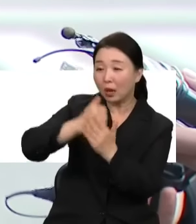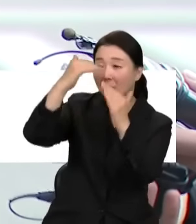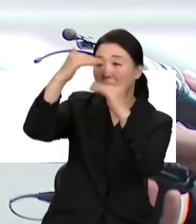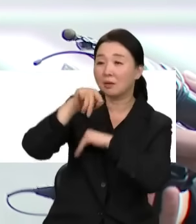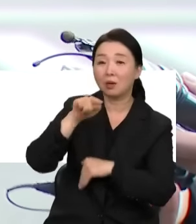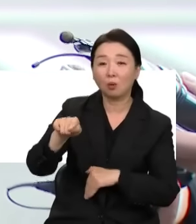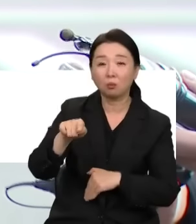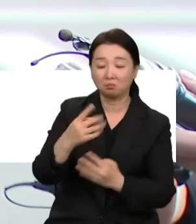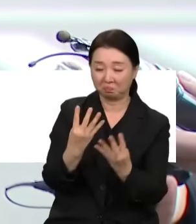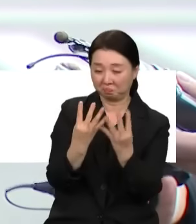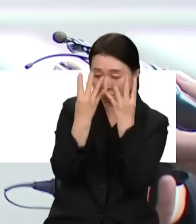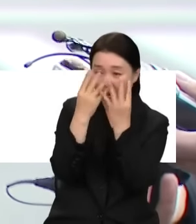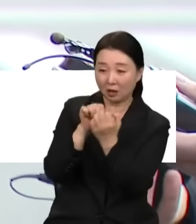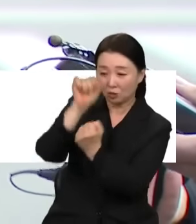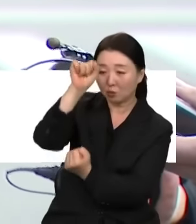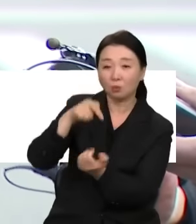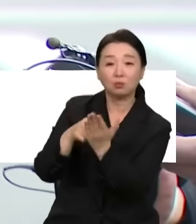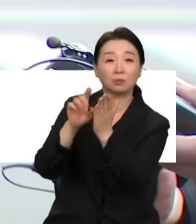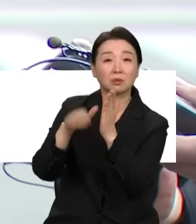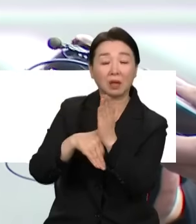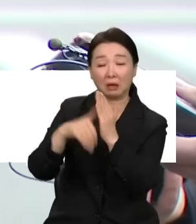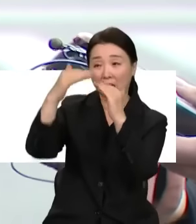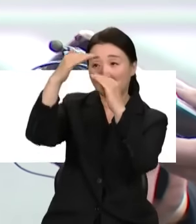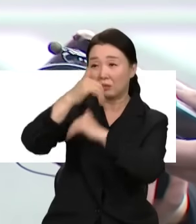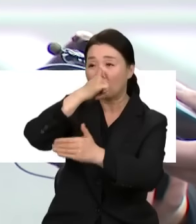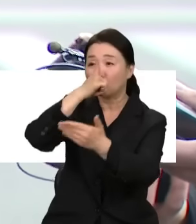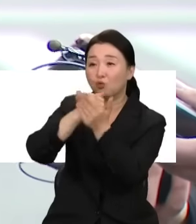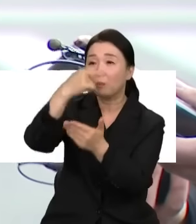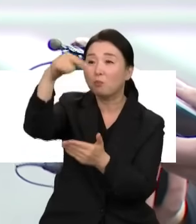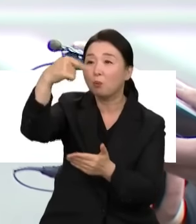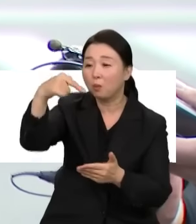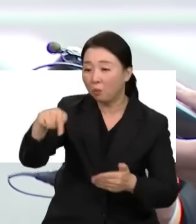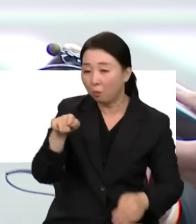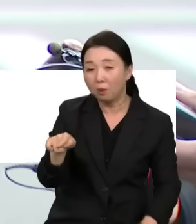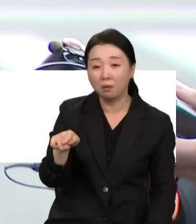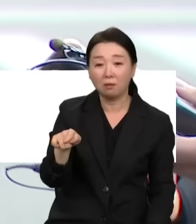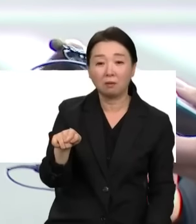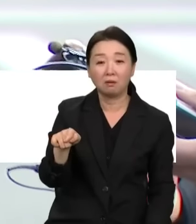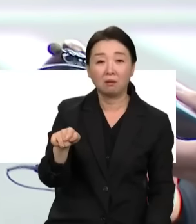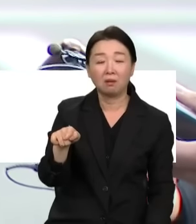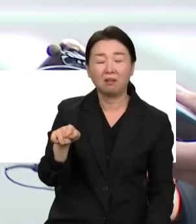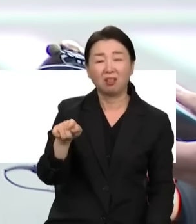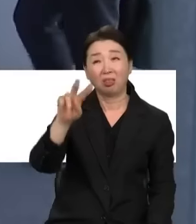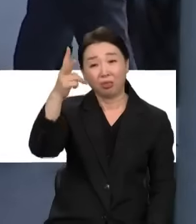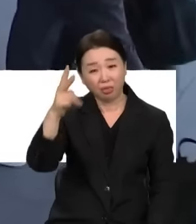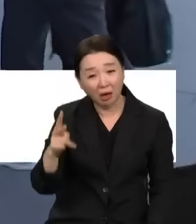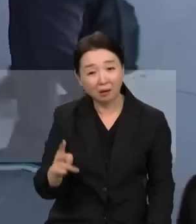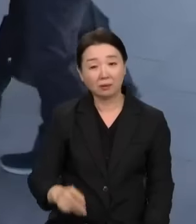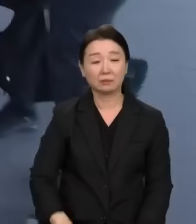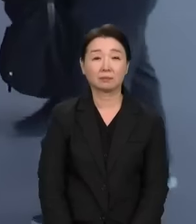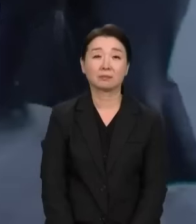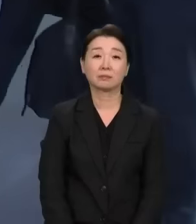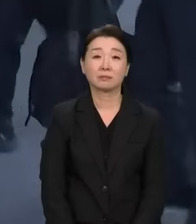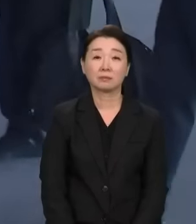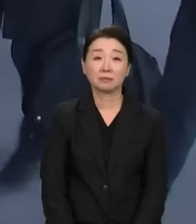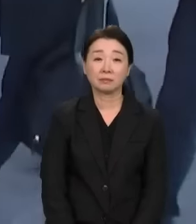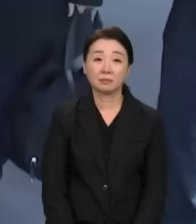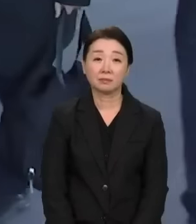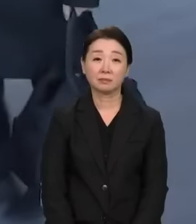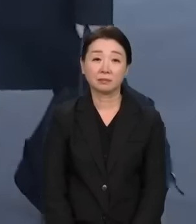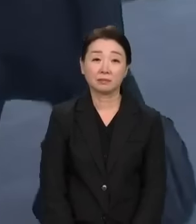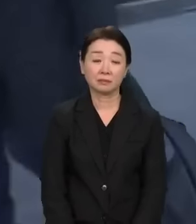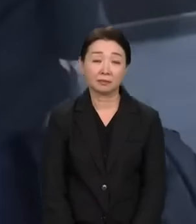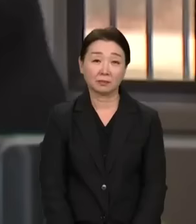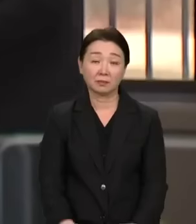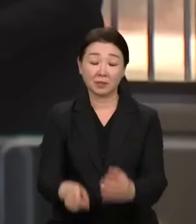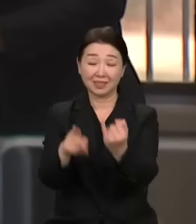그다음에 구속영장 청구 시에 기재된 범죄 사실들이 계속해서 변화가 있습니다. 강 씨가 명 씨에게 처음